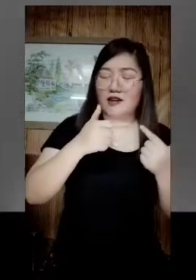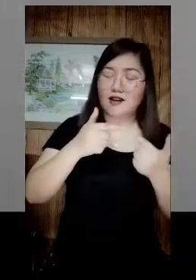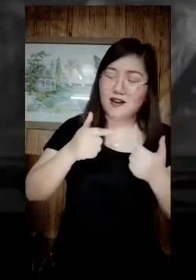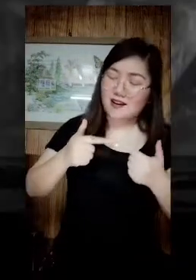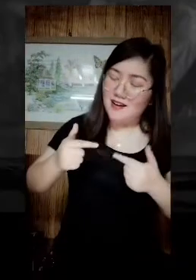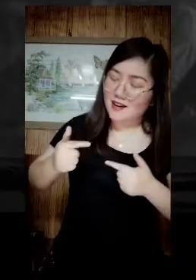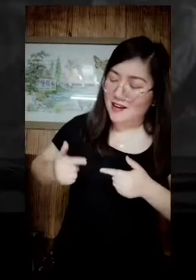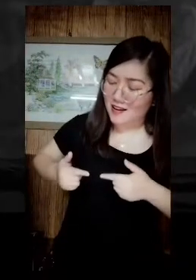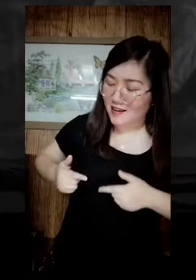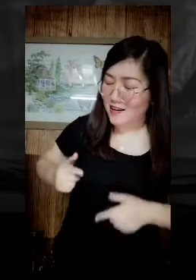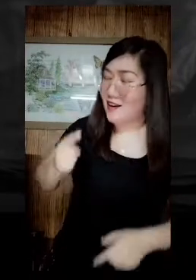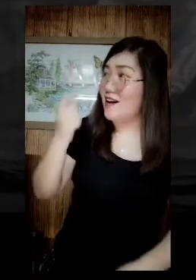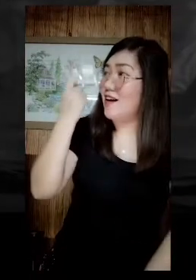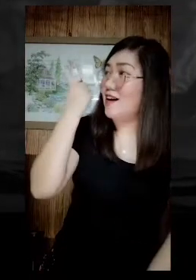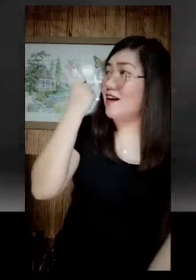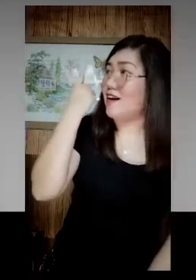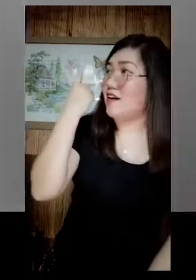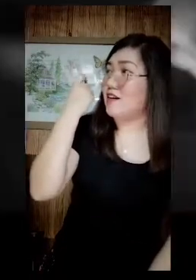pag-unawa.